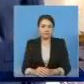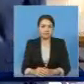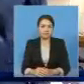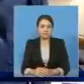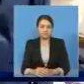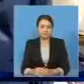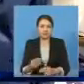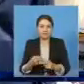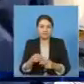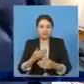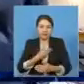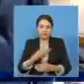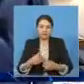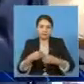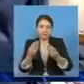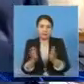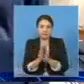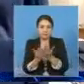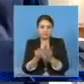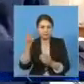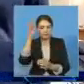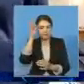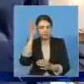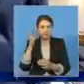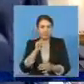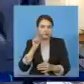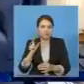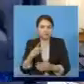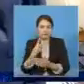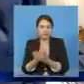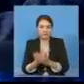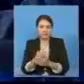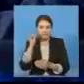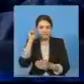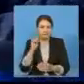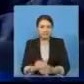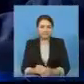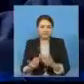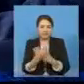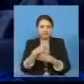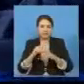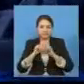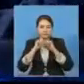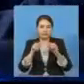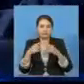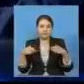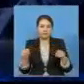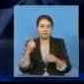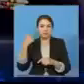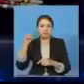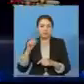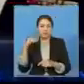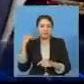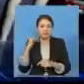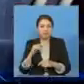поэтому мы хотим передать эти книги вам в память, чтобы молодежь смотрела и изучала. Гости подарили музею книги о героях-актюбинцах,